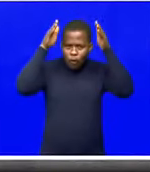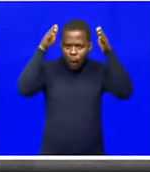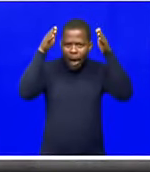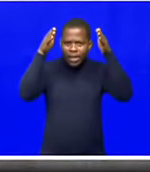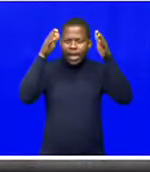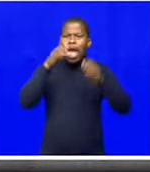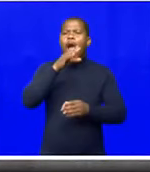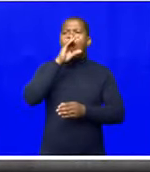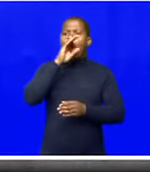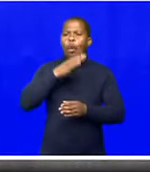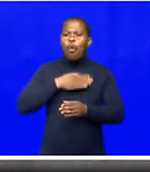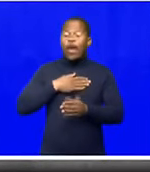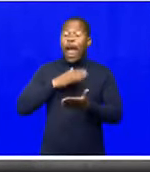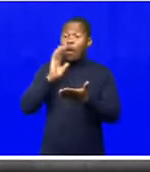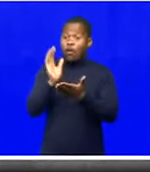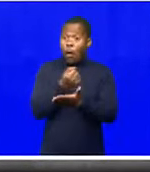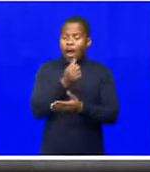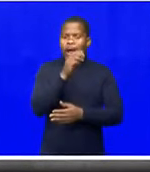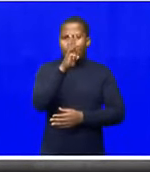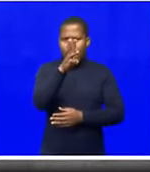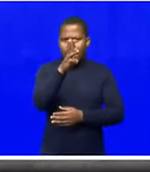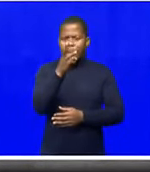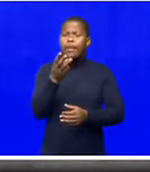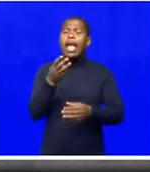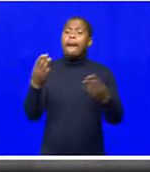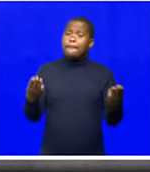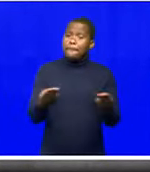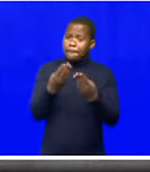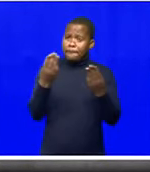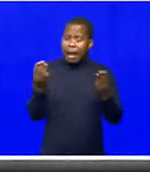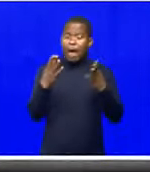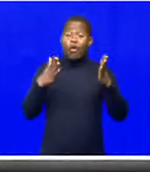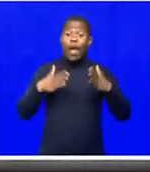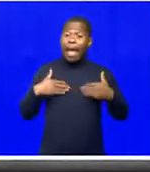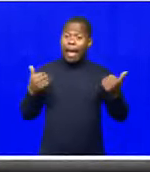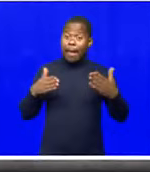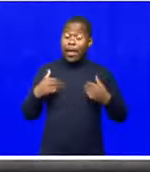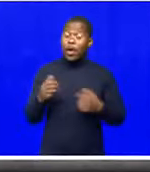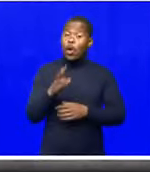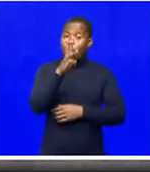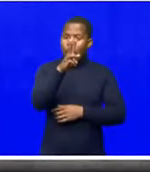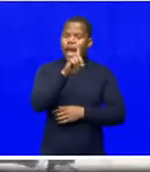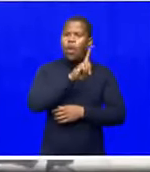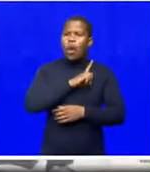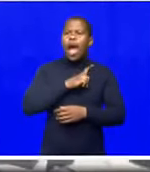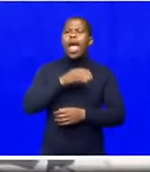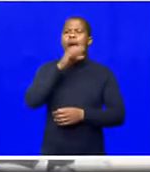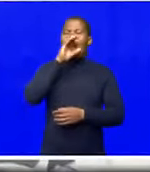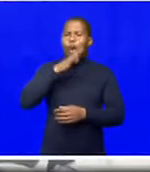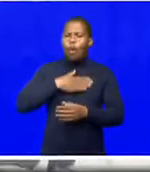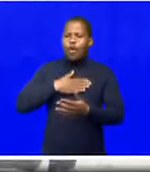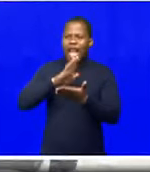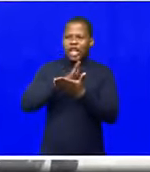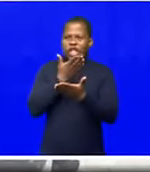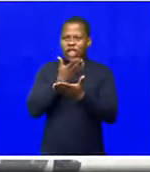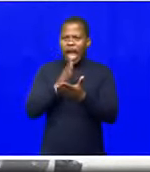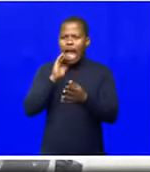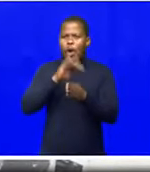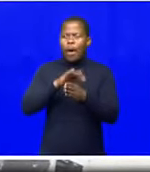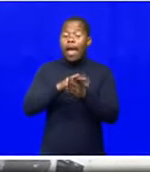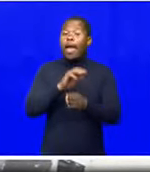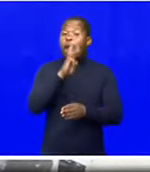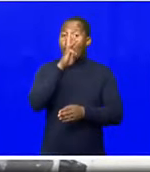kuthi sesiwaba ngalokufanele lamanti lel office nje lelalita kwende ma projects